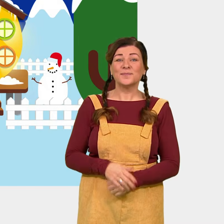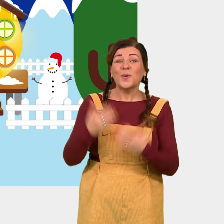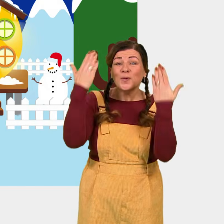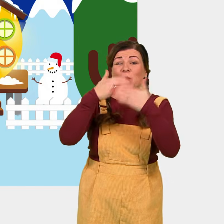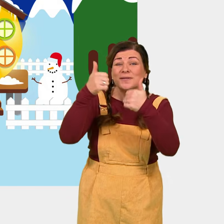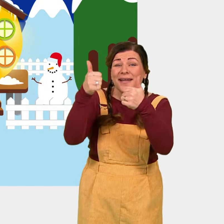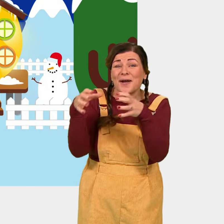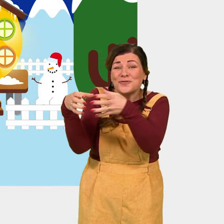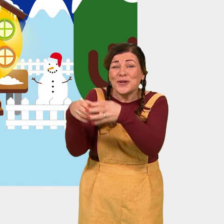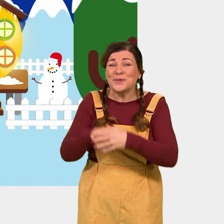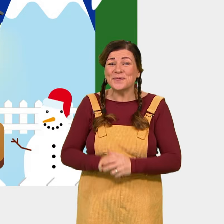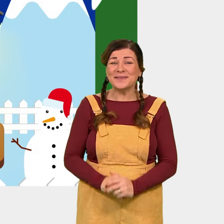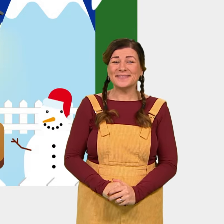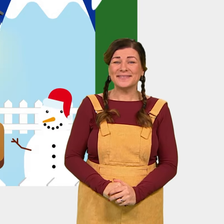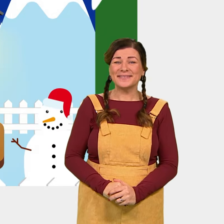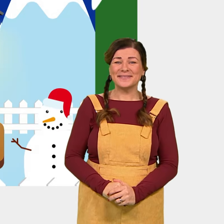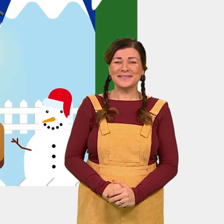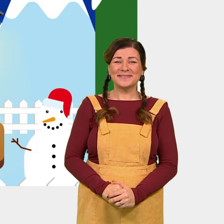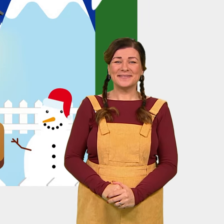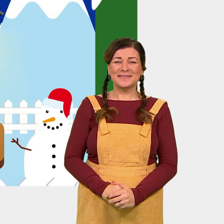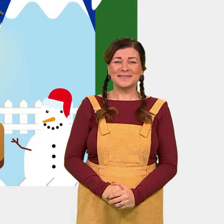Nos da, griw!